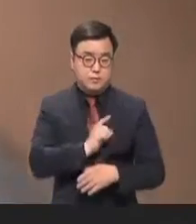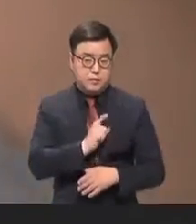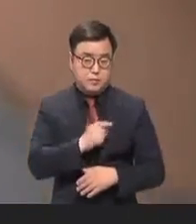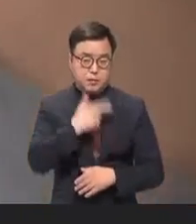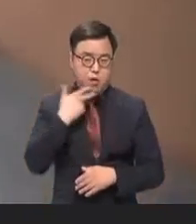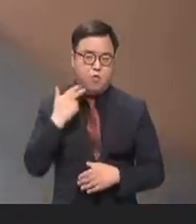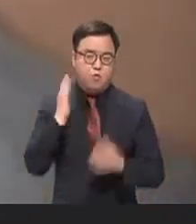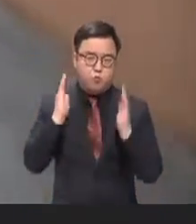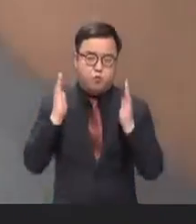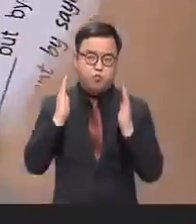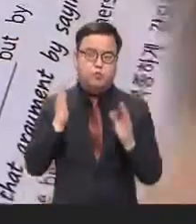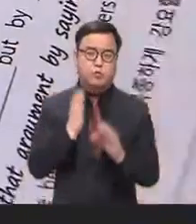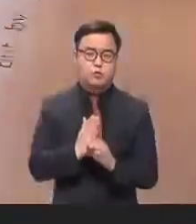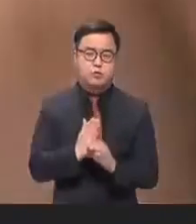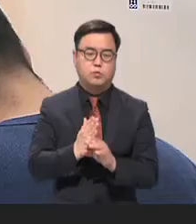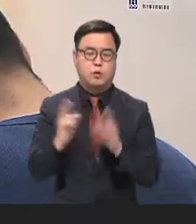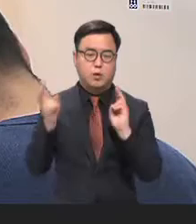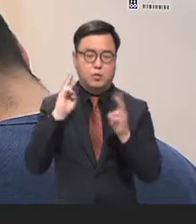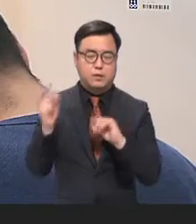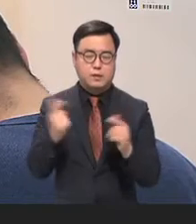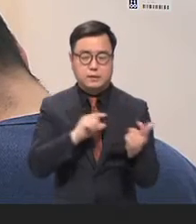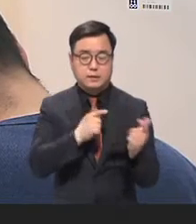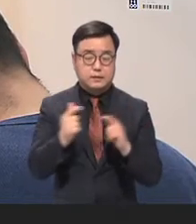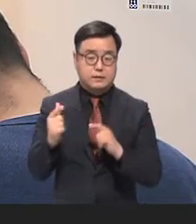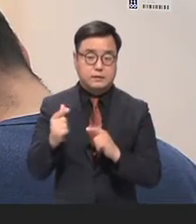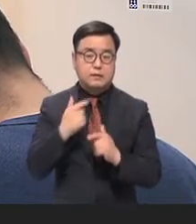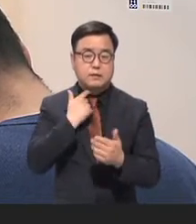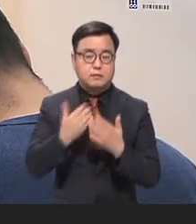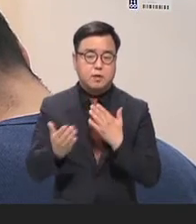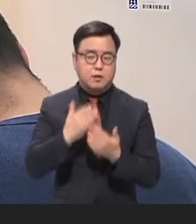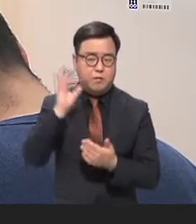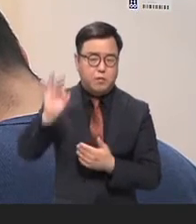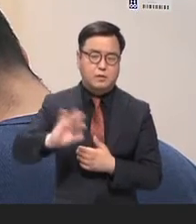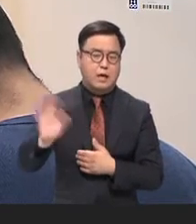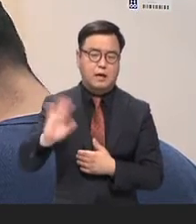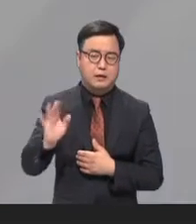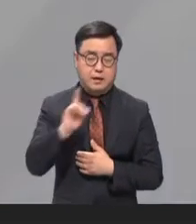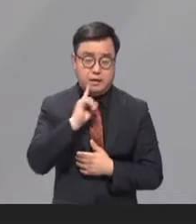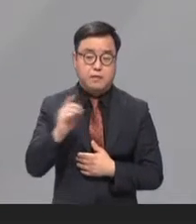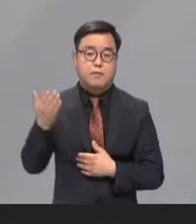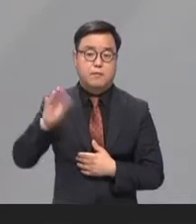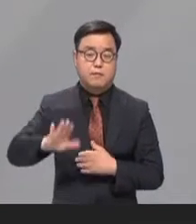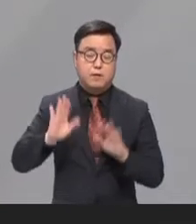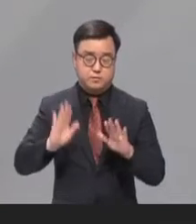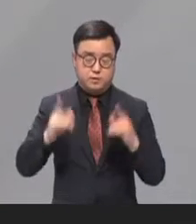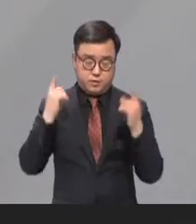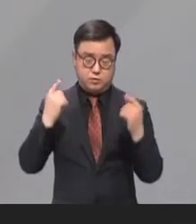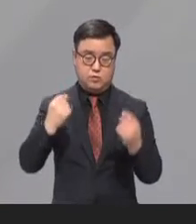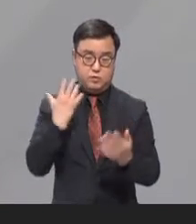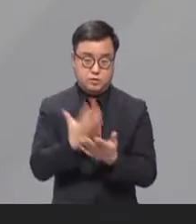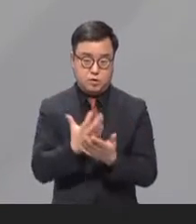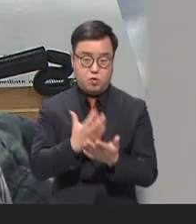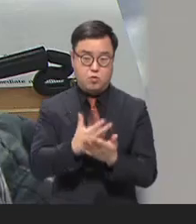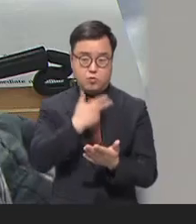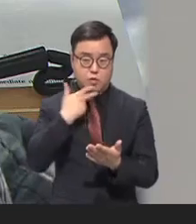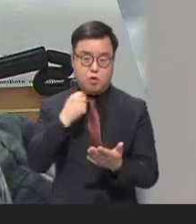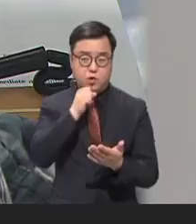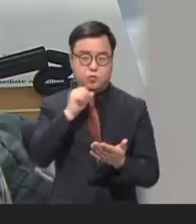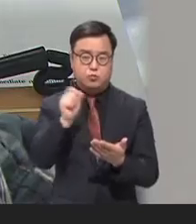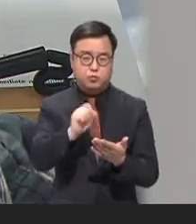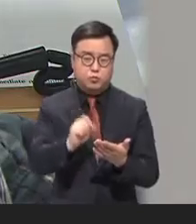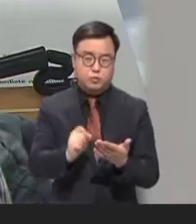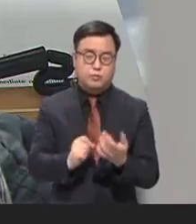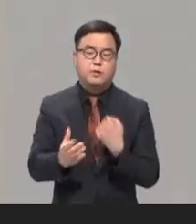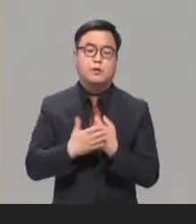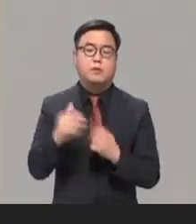있습니다. 기업들이 스펙을 안 본다고 하지만 입사 지원서에는 여전히 어학 성적이나 학점 등을 적어야 해 불안한 마음에